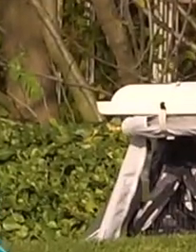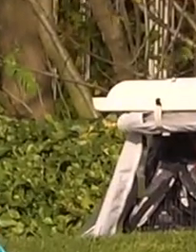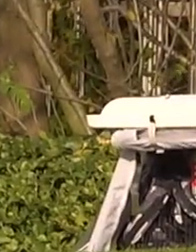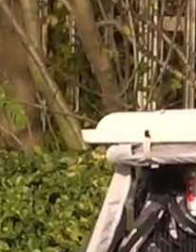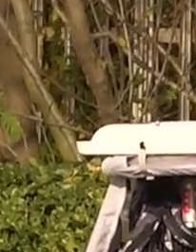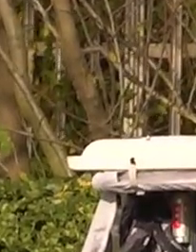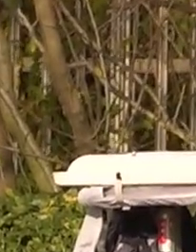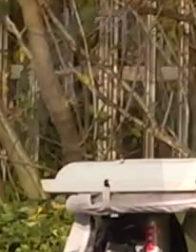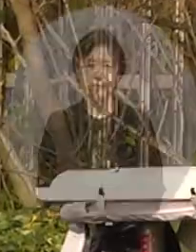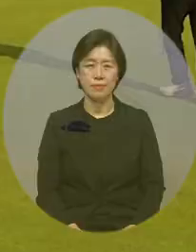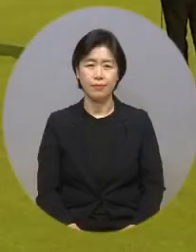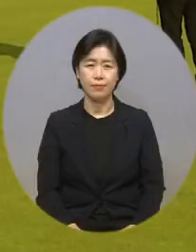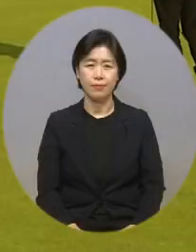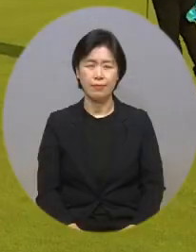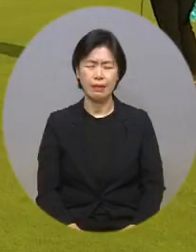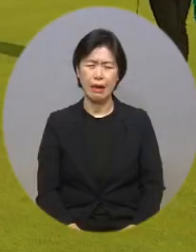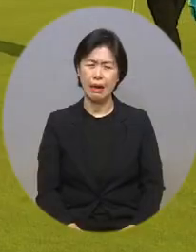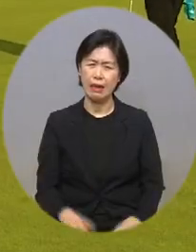아우, 튀었어.